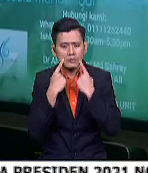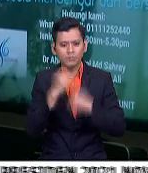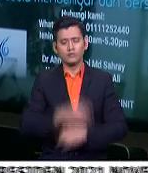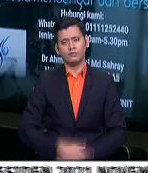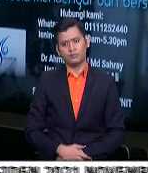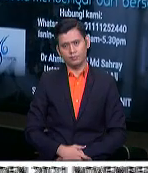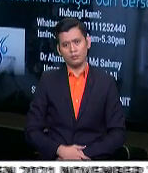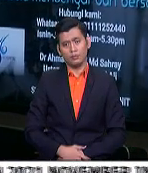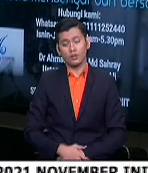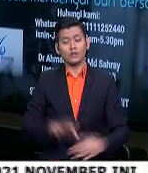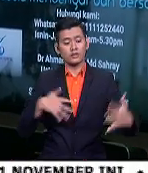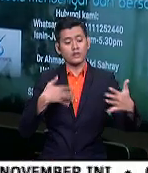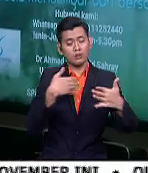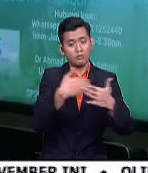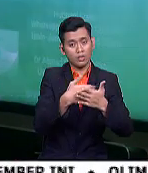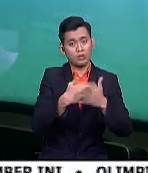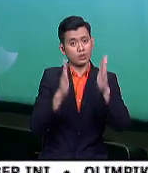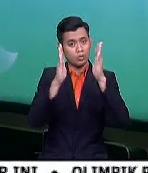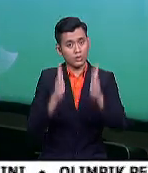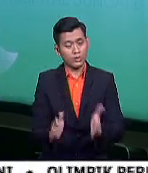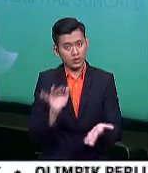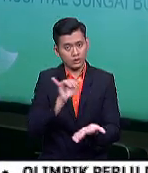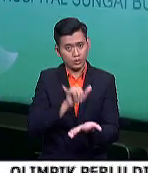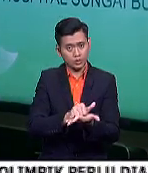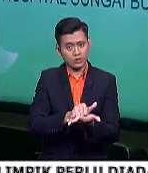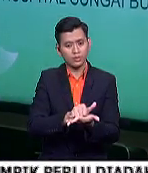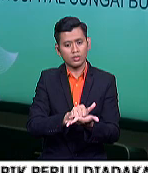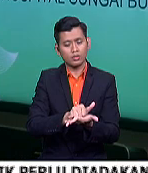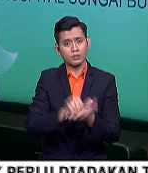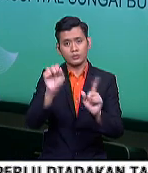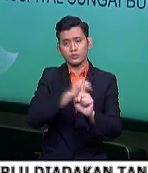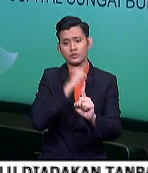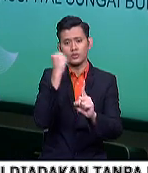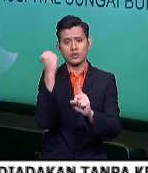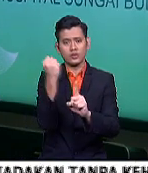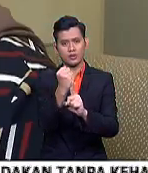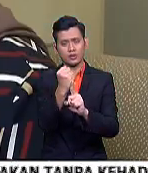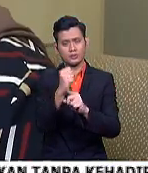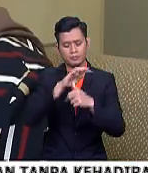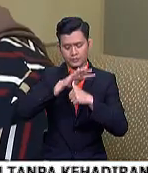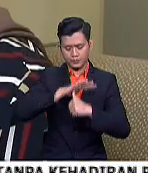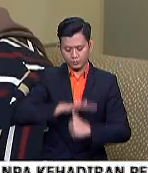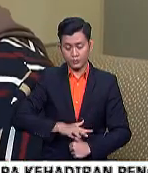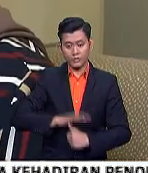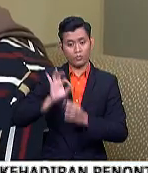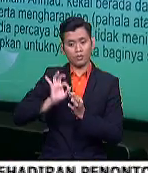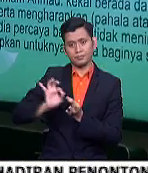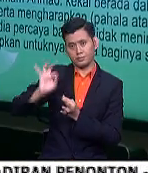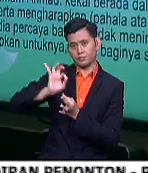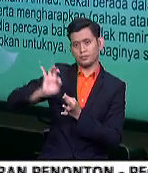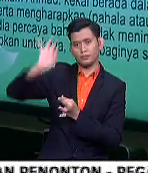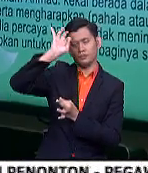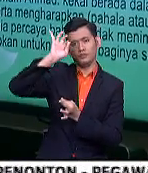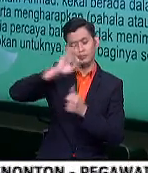sehingga seseorang itu jatuh kepada keadaan yang dipanggil spiritual distress. Yang mana spiritual distress